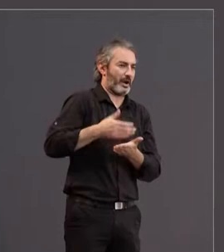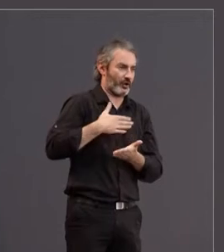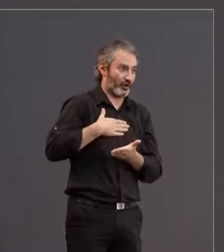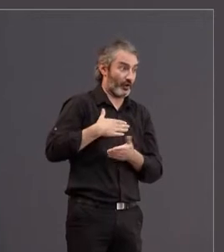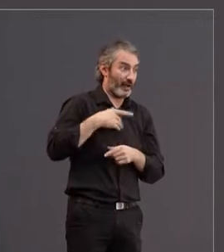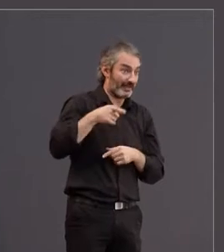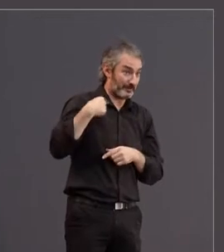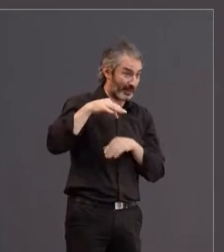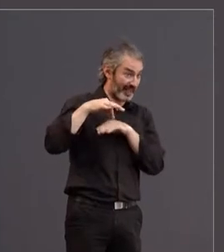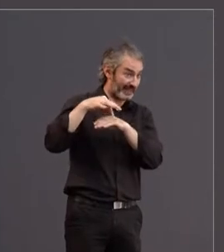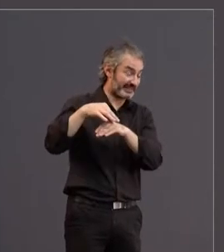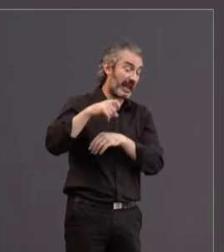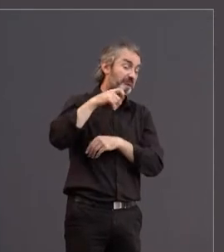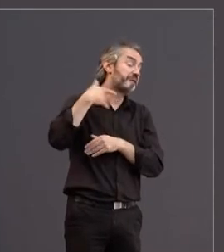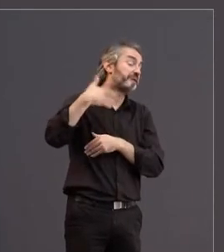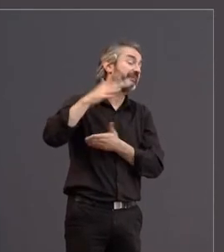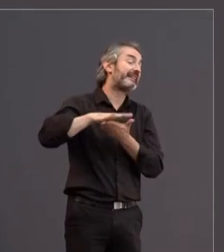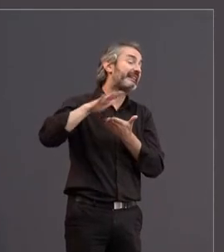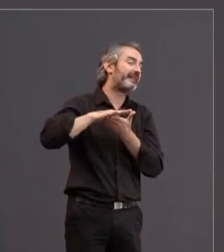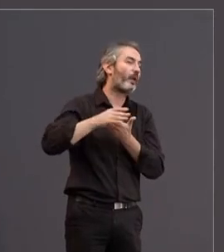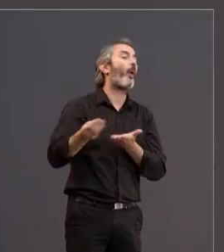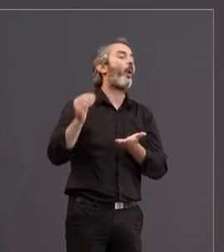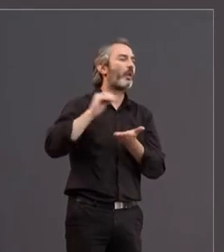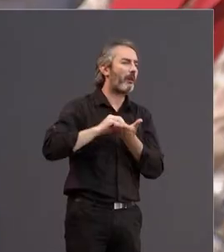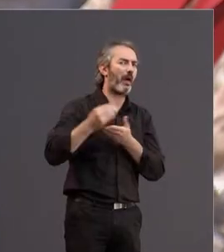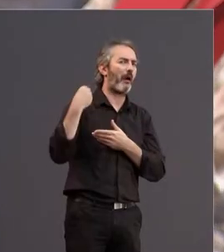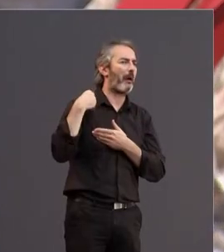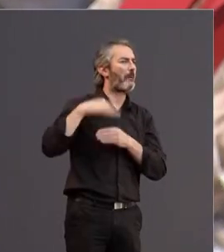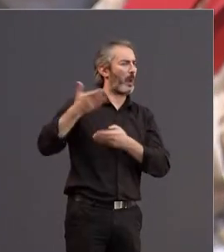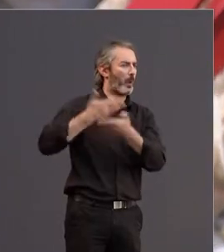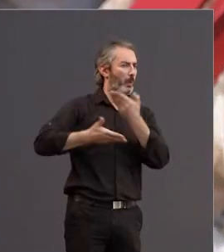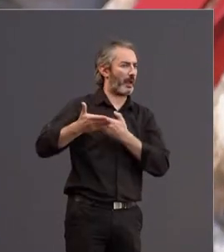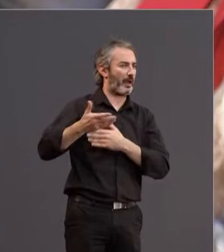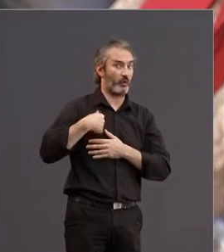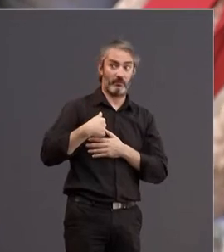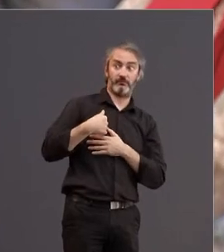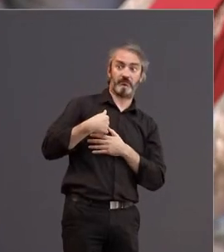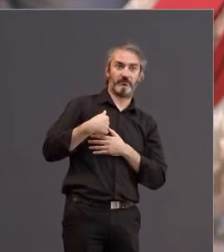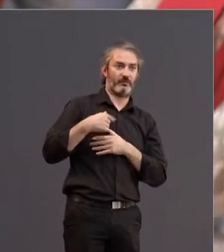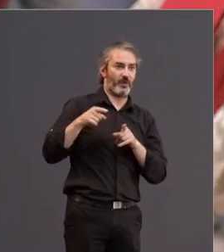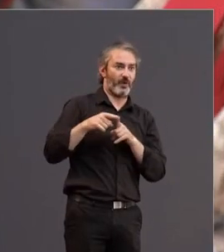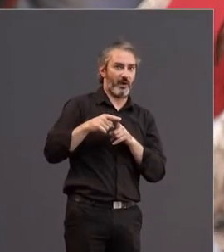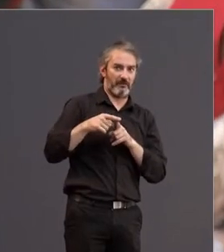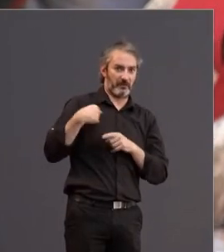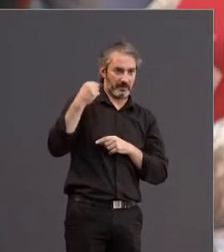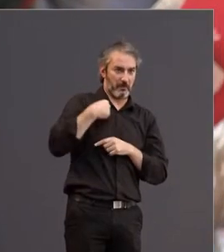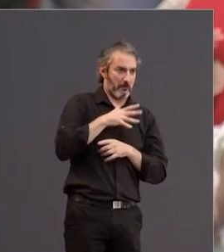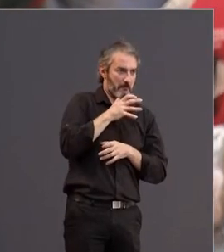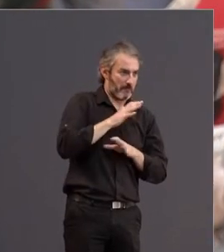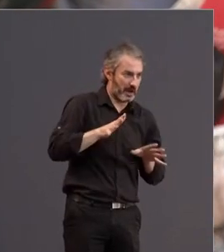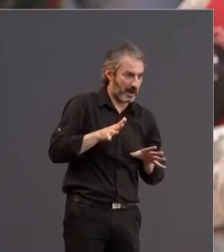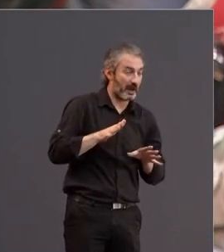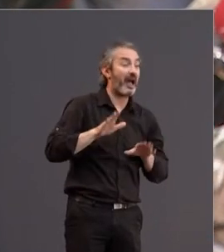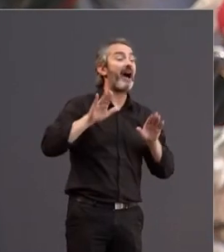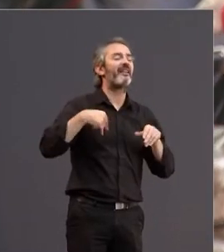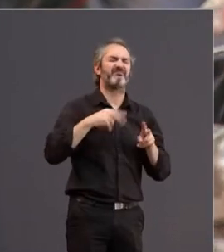aquesta agència, temps després, em va escriure perquè seguís col·laborant amb ells, no? I jo que pensava que ho feia, vamos, horrendo. Evidentment